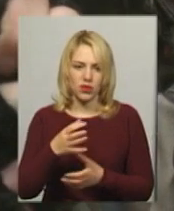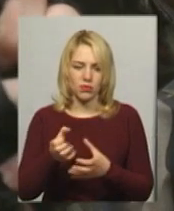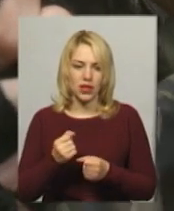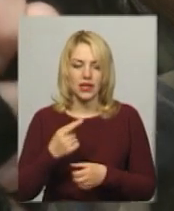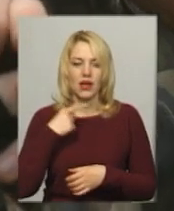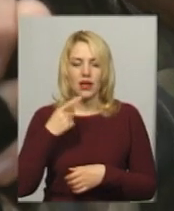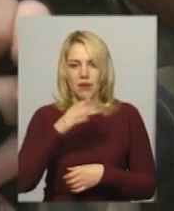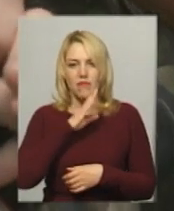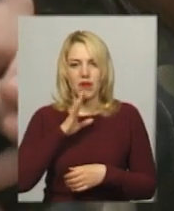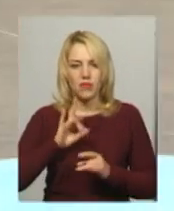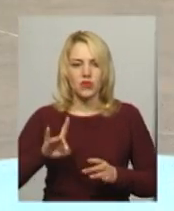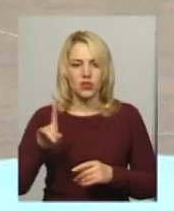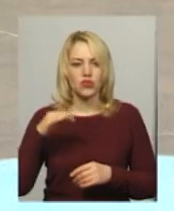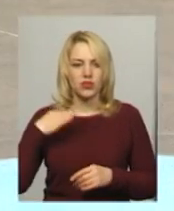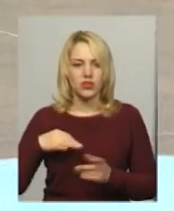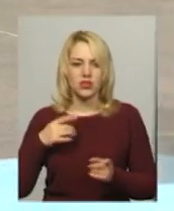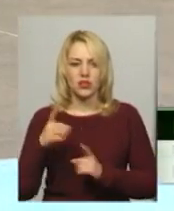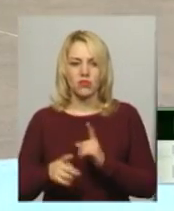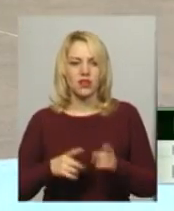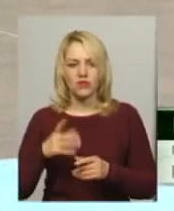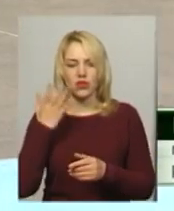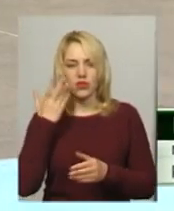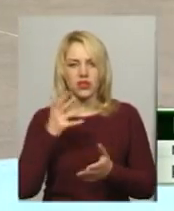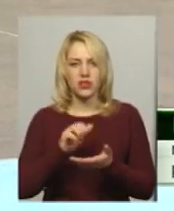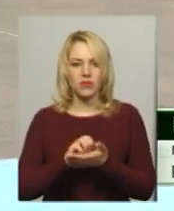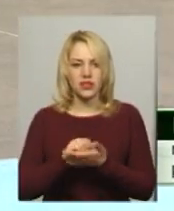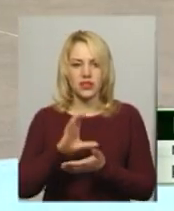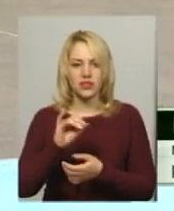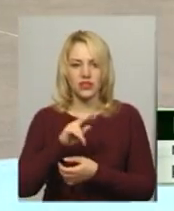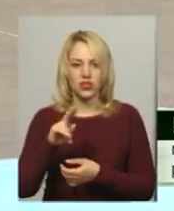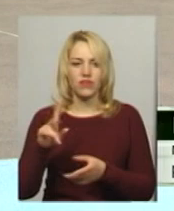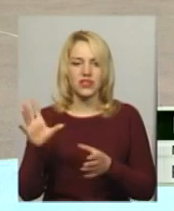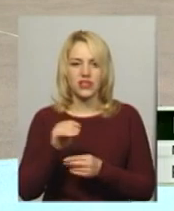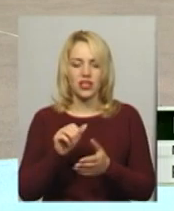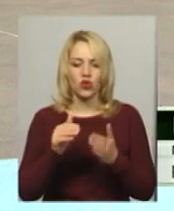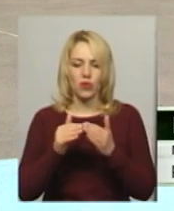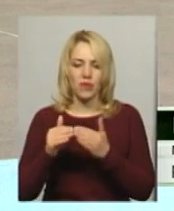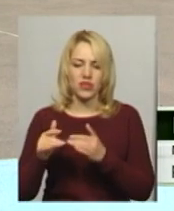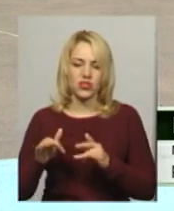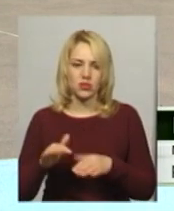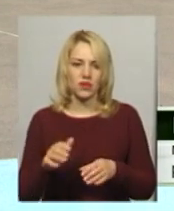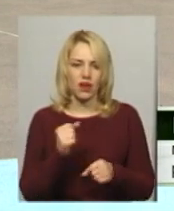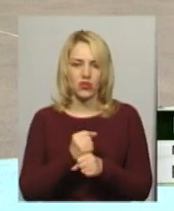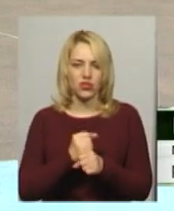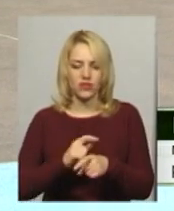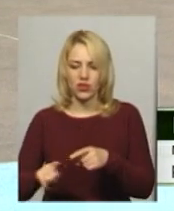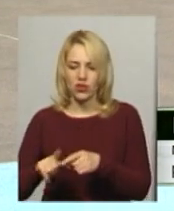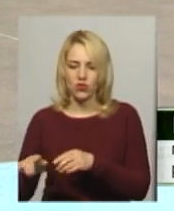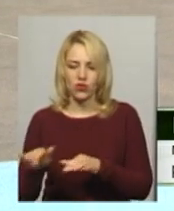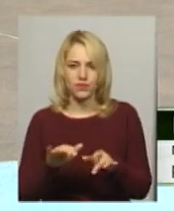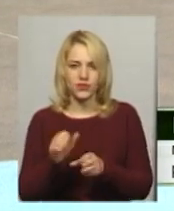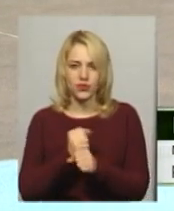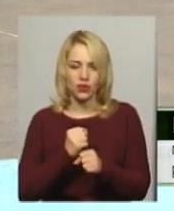змінився, відколи займається в Січі. Всі справи обов'язково домашні, мають бігом зроблені, тому що і